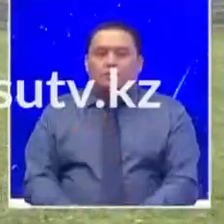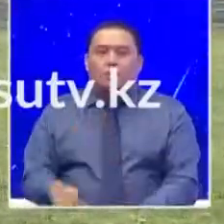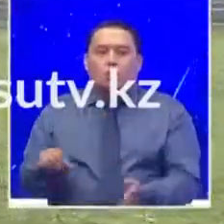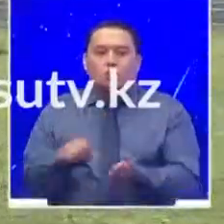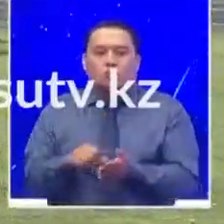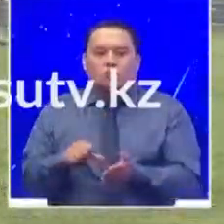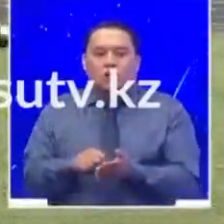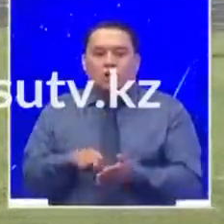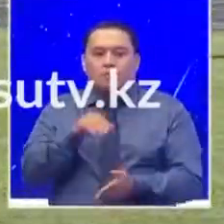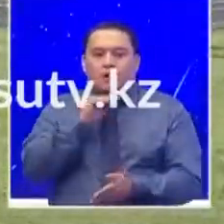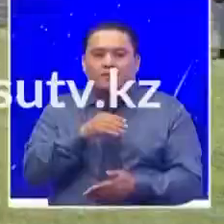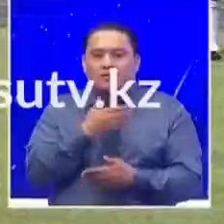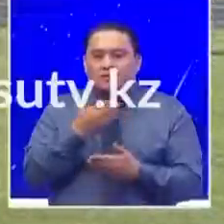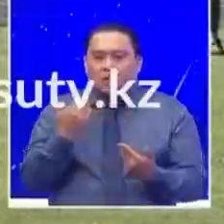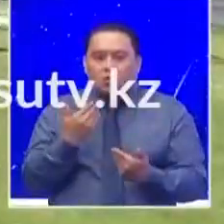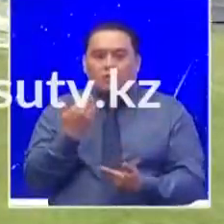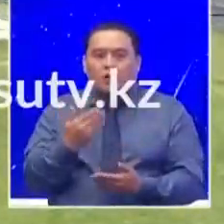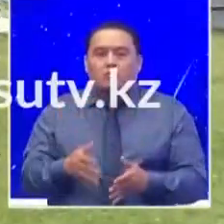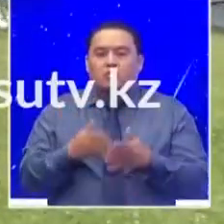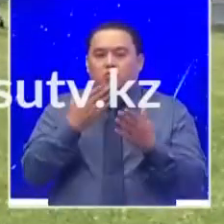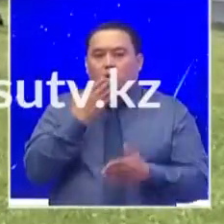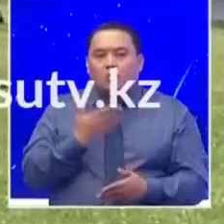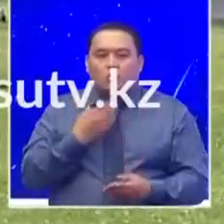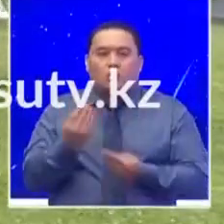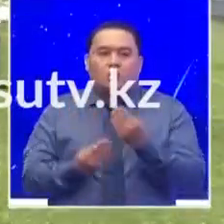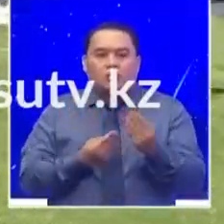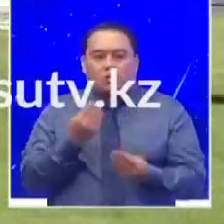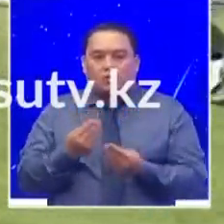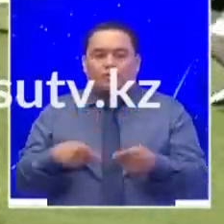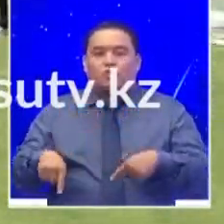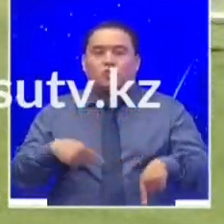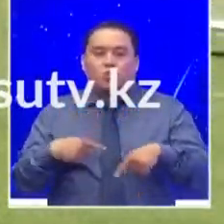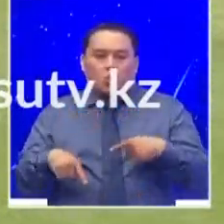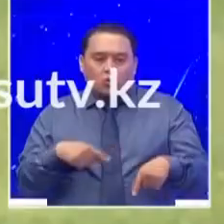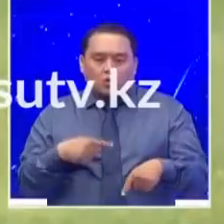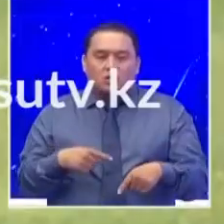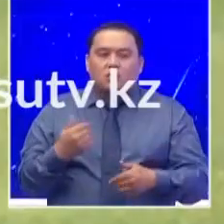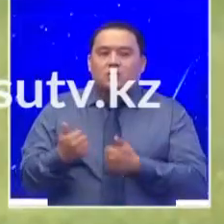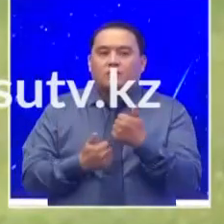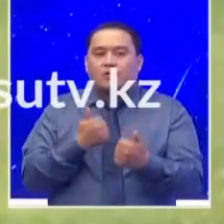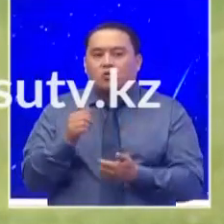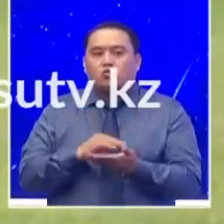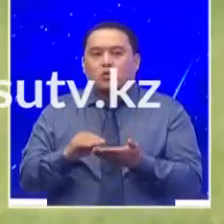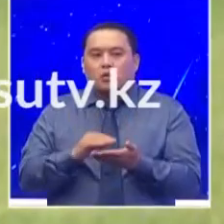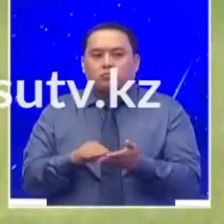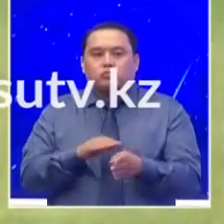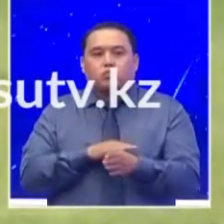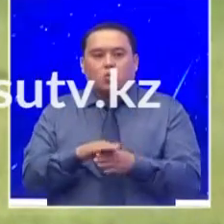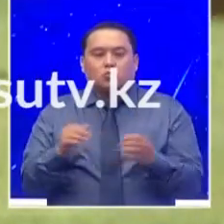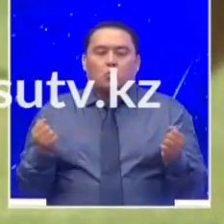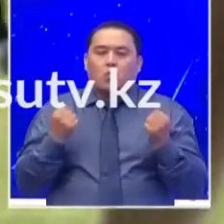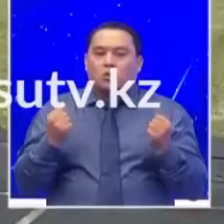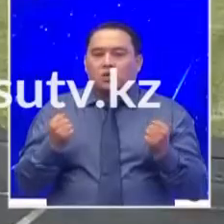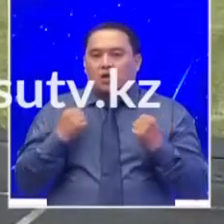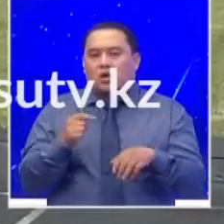участники – не профессиональные футболисты, а большие любители игры номер один. Тем не менее, футбольные баталии журналистов были полны спортивных